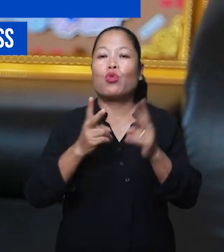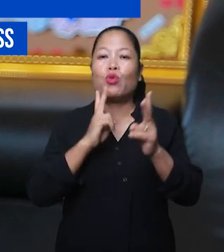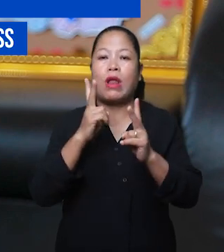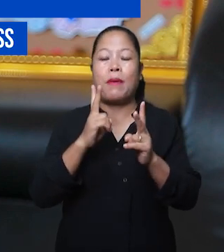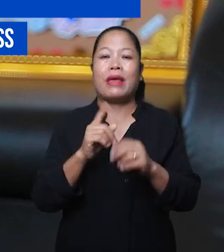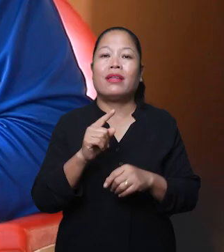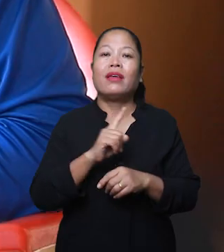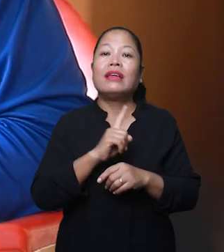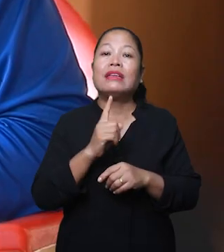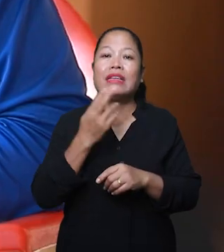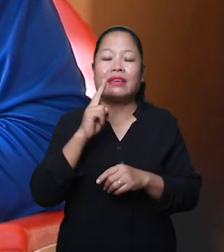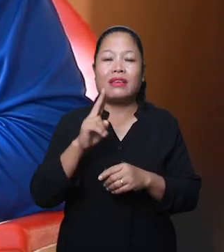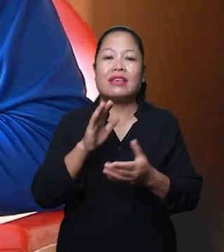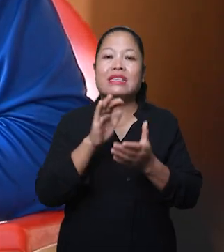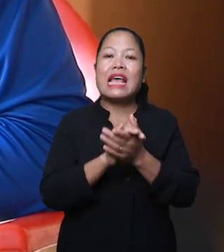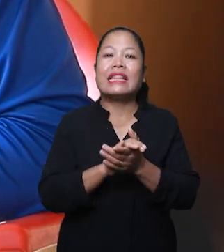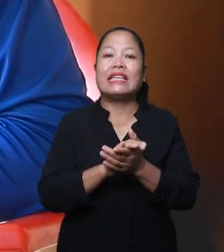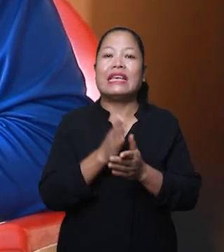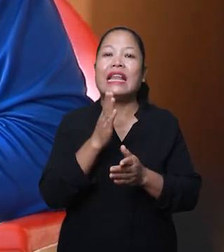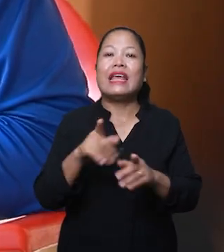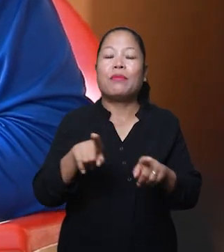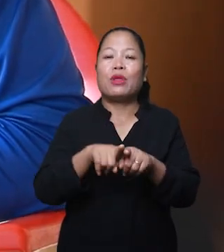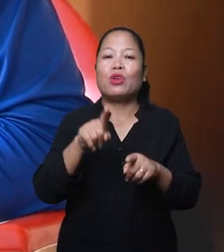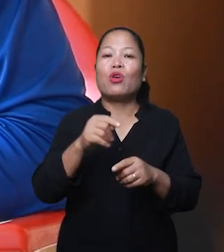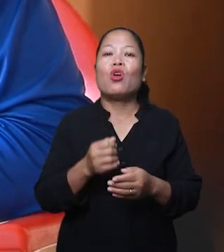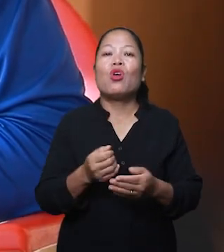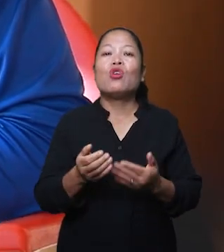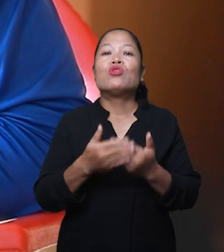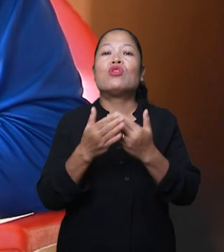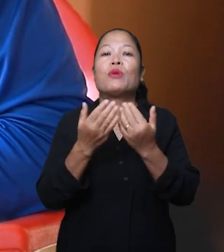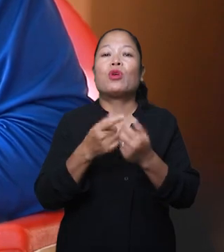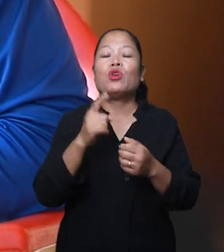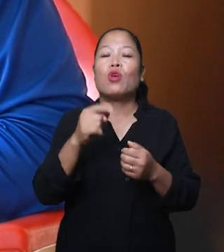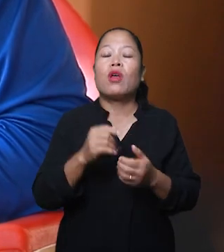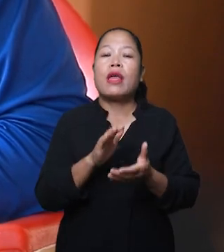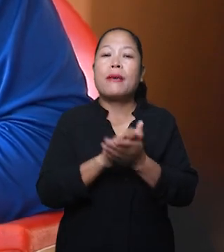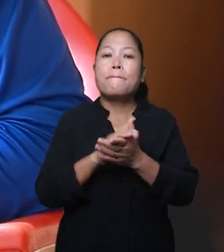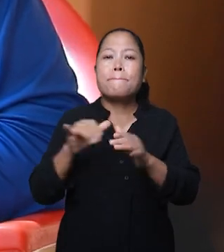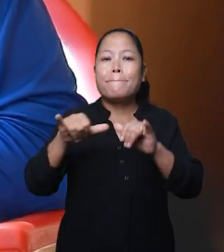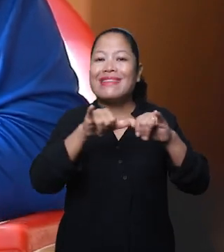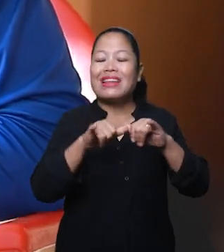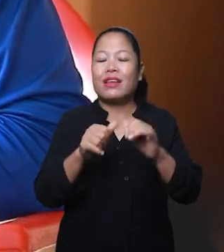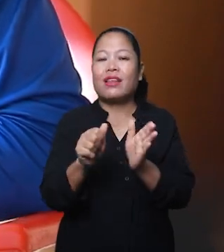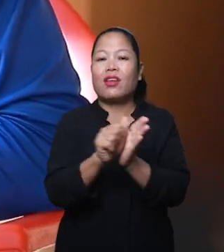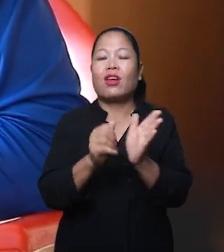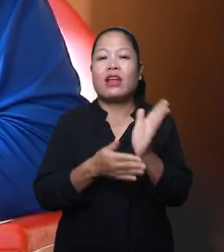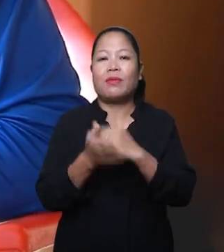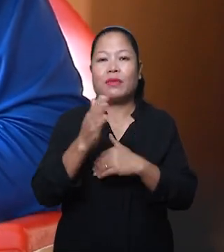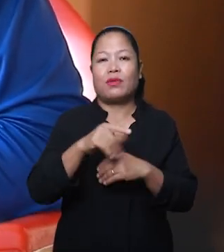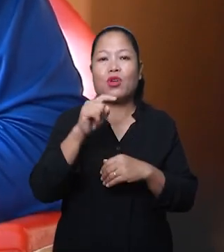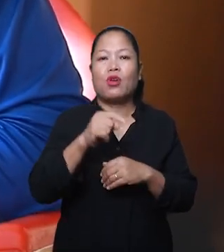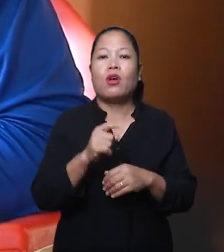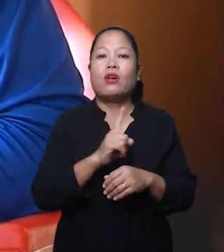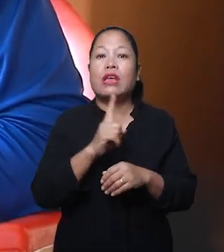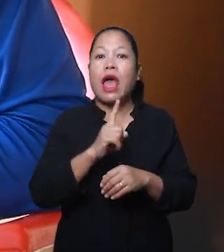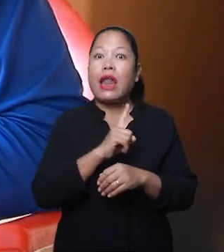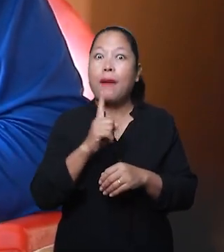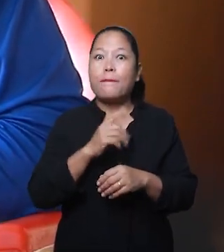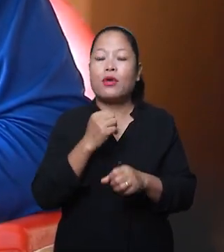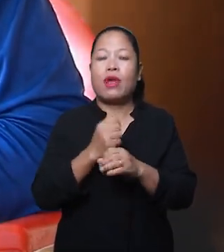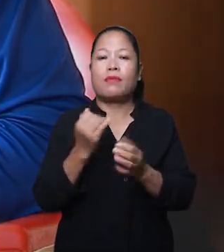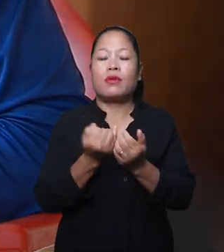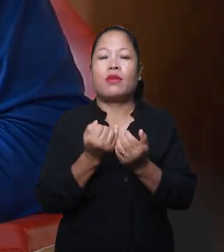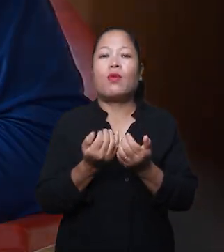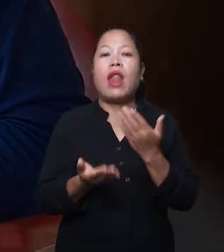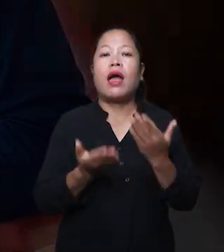कुरामा पनि राम्रो छ साथीले पनि मलाई सपोर्ट गरेर यो काम गर्नुपर्छ है मिलेर गर्नुपर्छ अनि त्यसपछि हामी अगाडि बढ्न सक्छौँ योभन्दा अझै